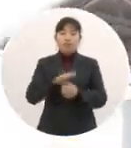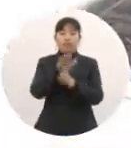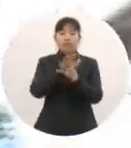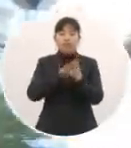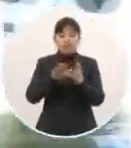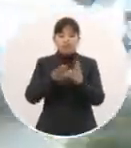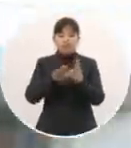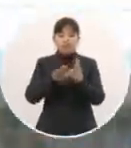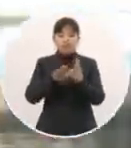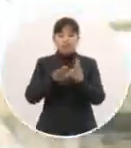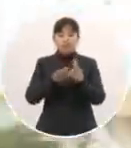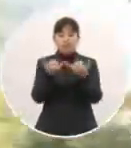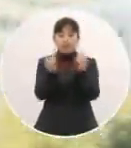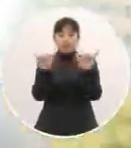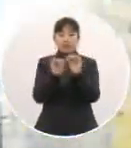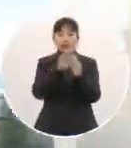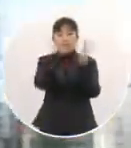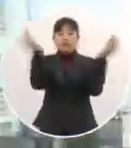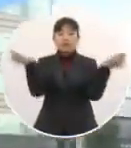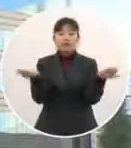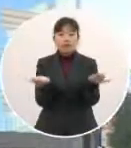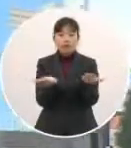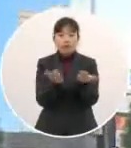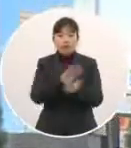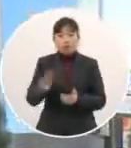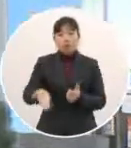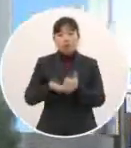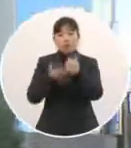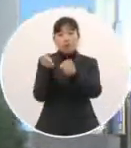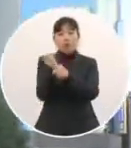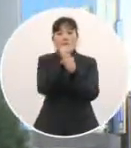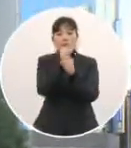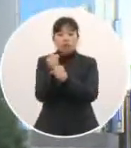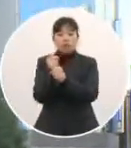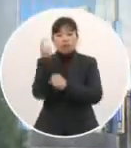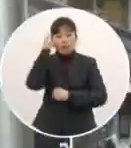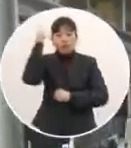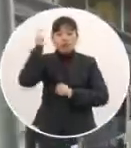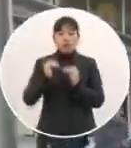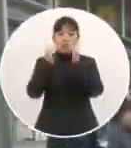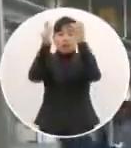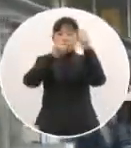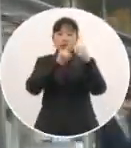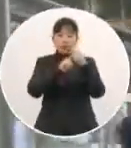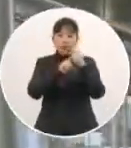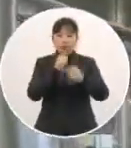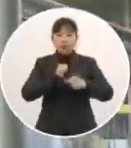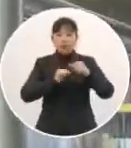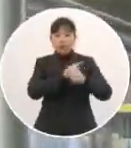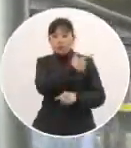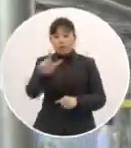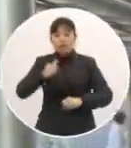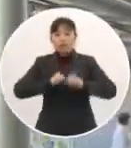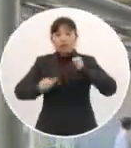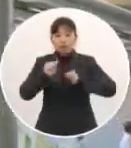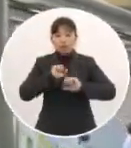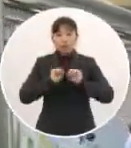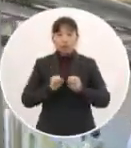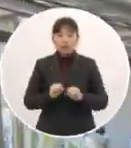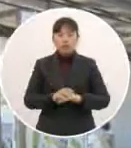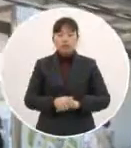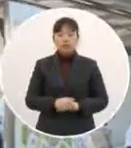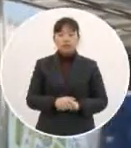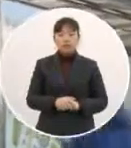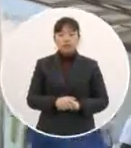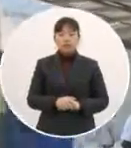愛知県はね、社会全体で子育てを応援しようとする意識を高めるため、さまざまな取り組みを行っているん